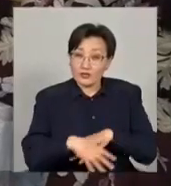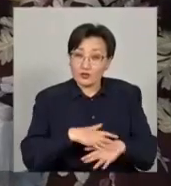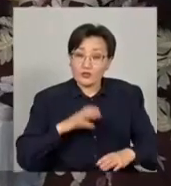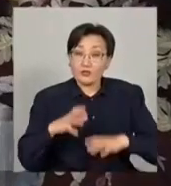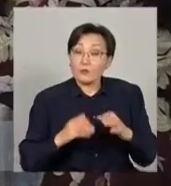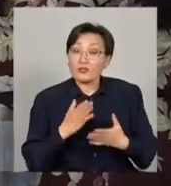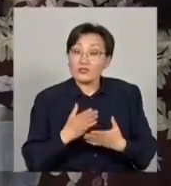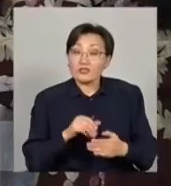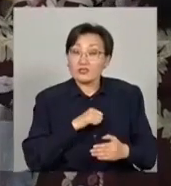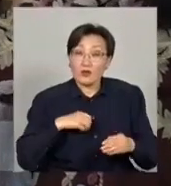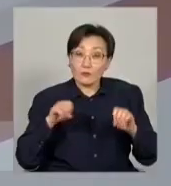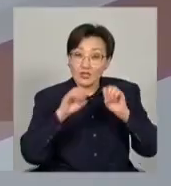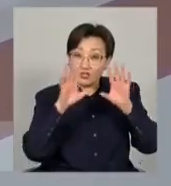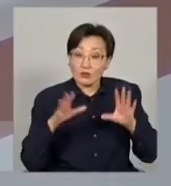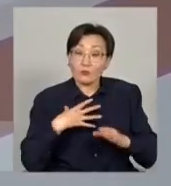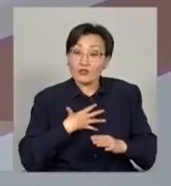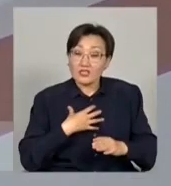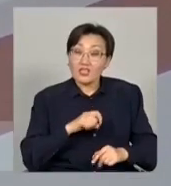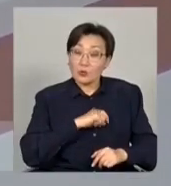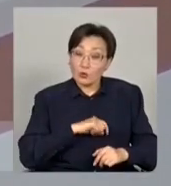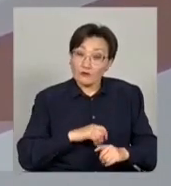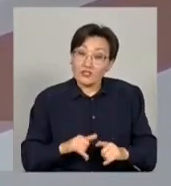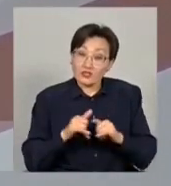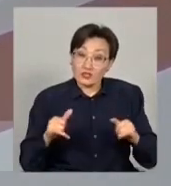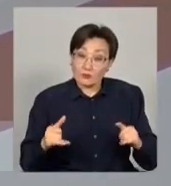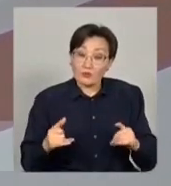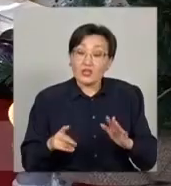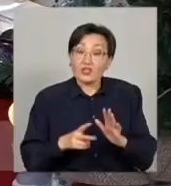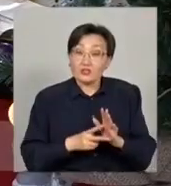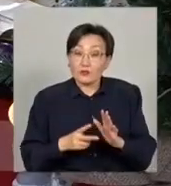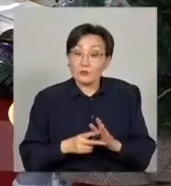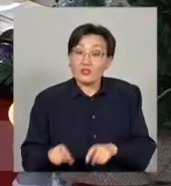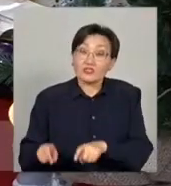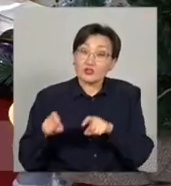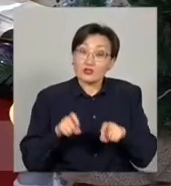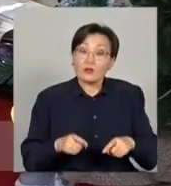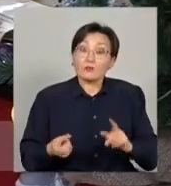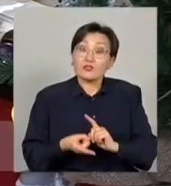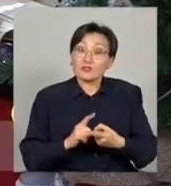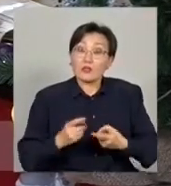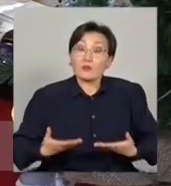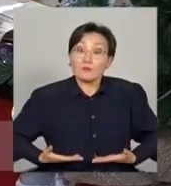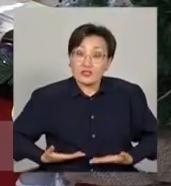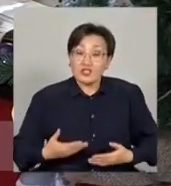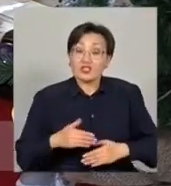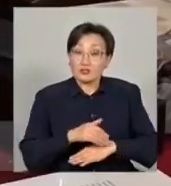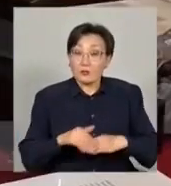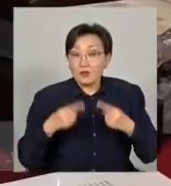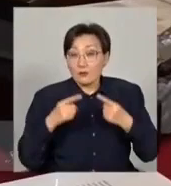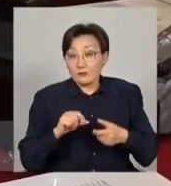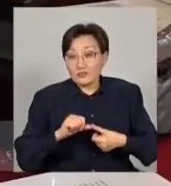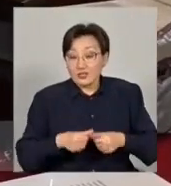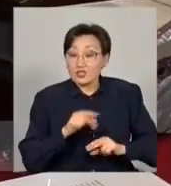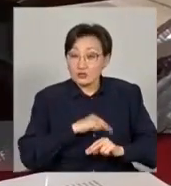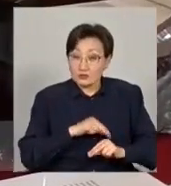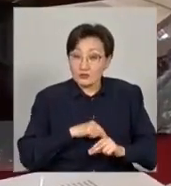оно является сакральным, потому важно духовное развитие. Некоторым семерка сулит переезд, смену места жительства или постоянной работы, другим откроются